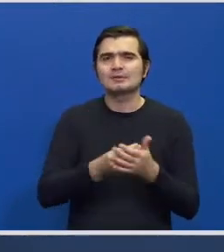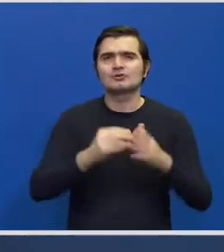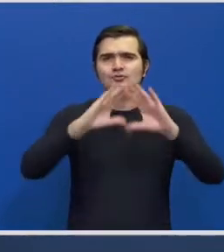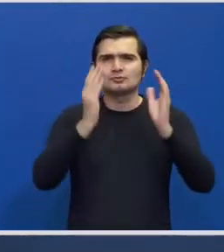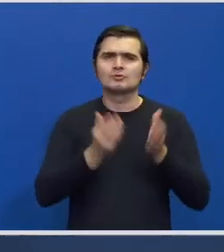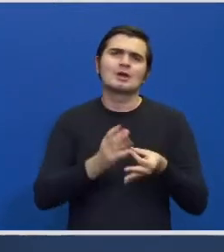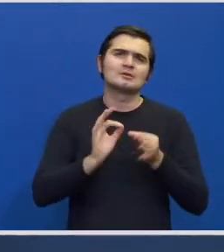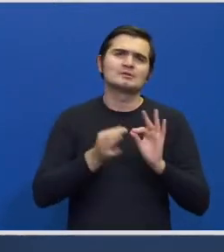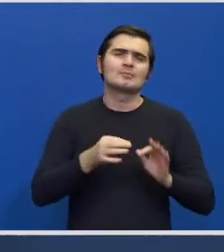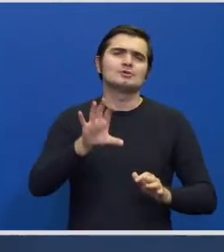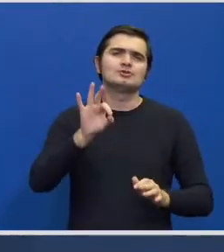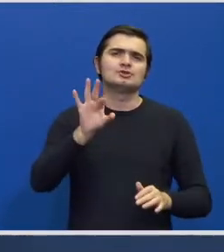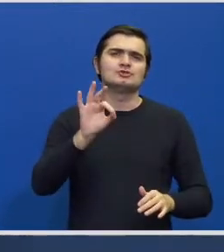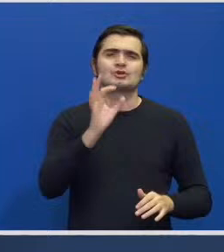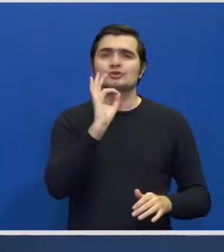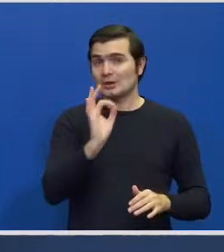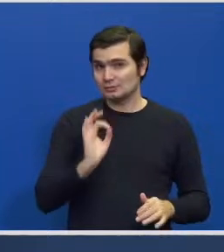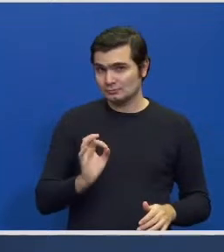lei, deci